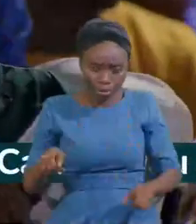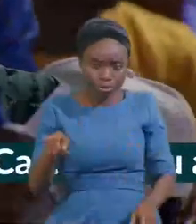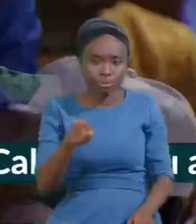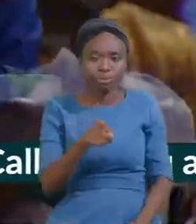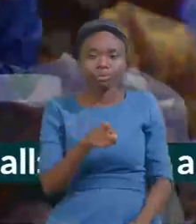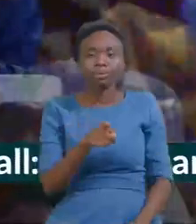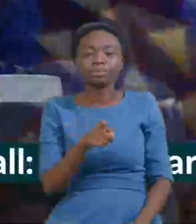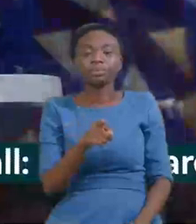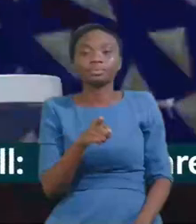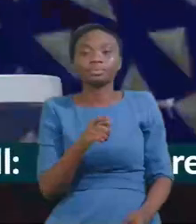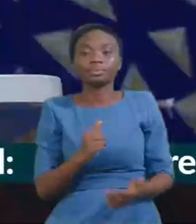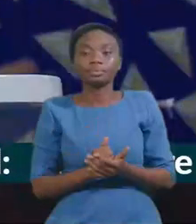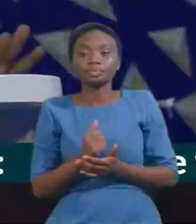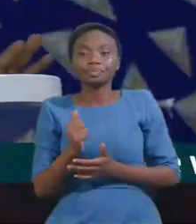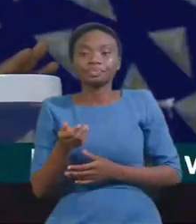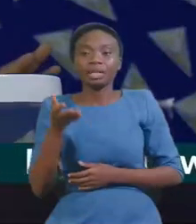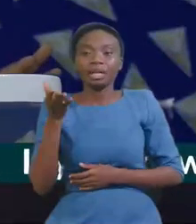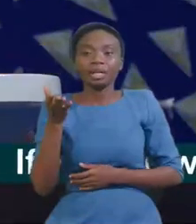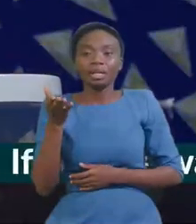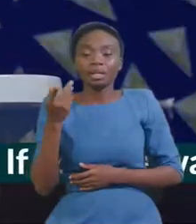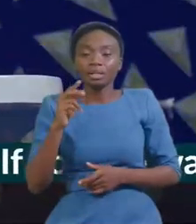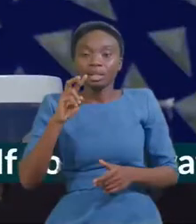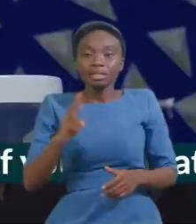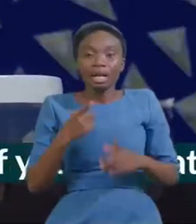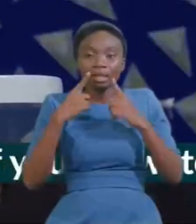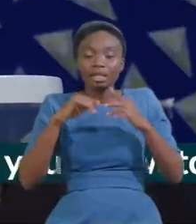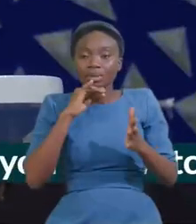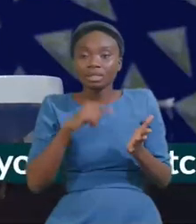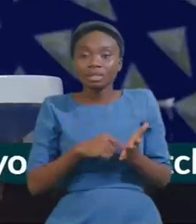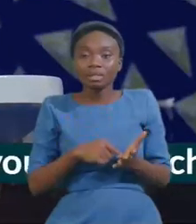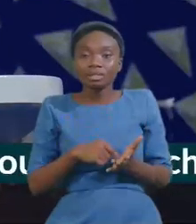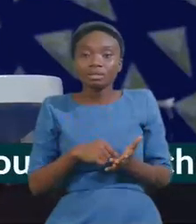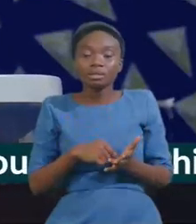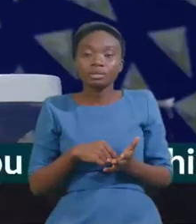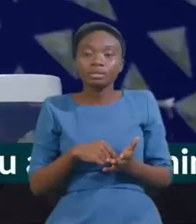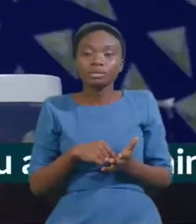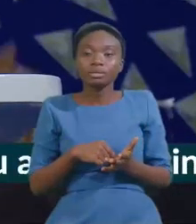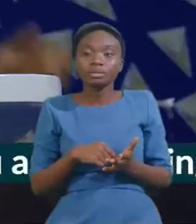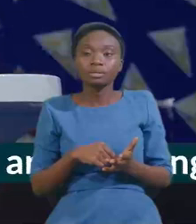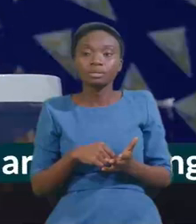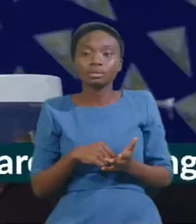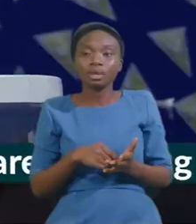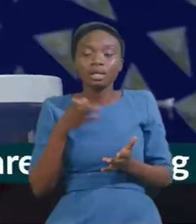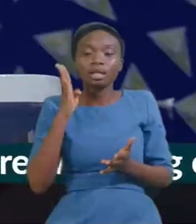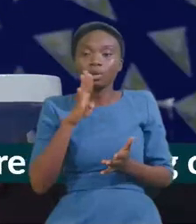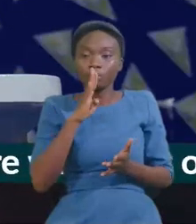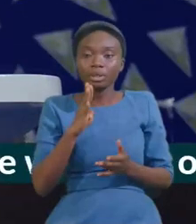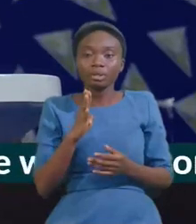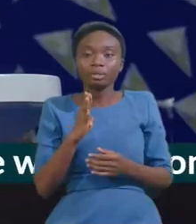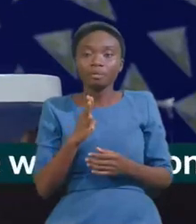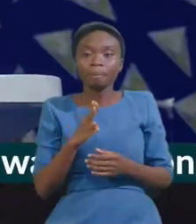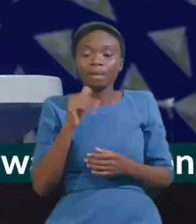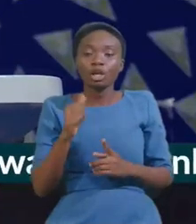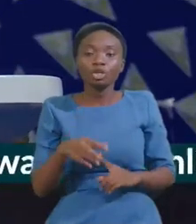bénira. The second announcement is this. Voici la seconde annonce. There will be